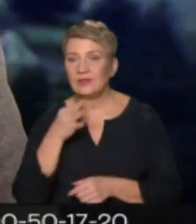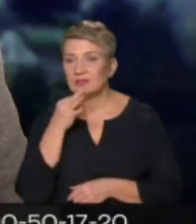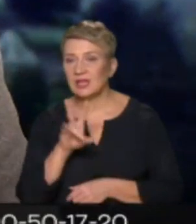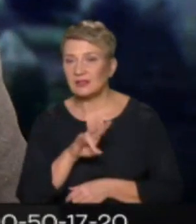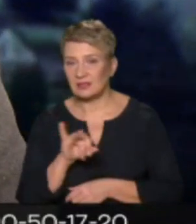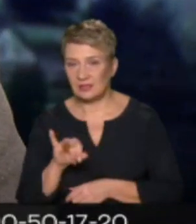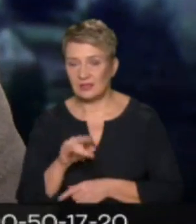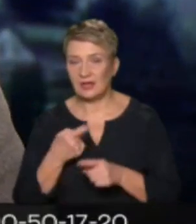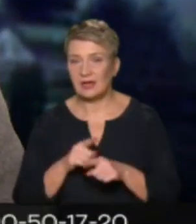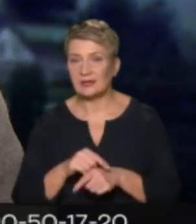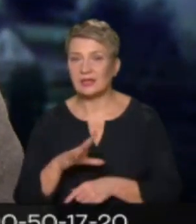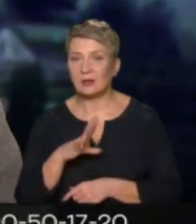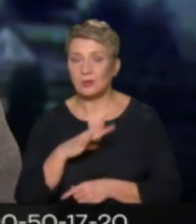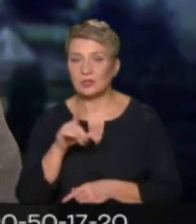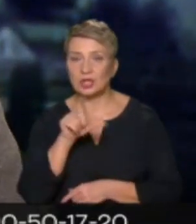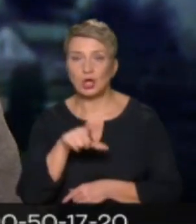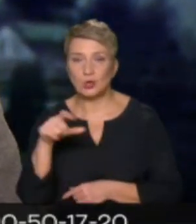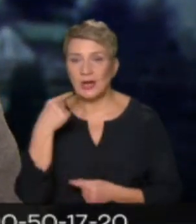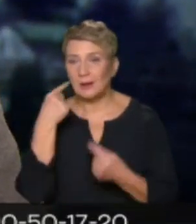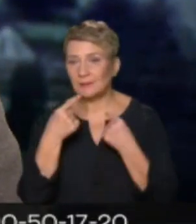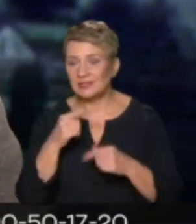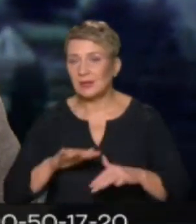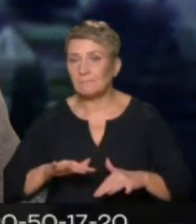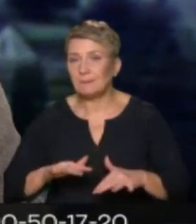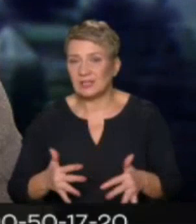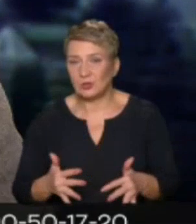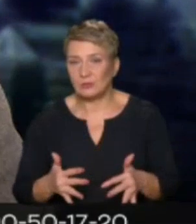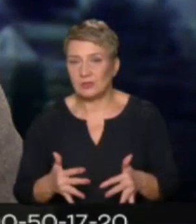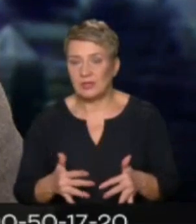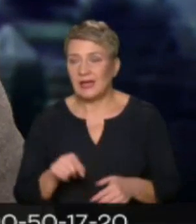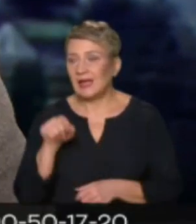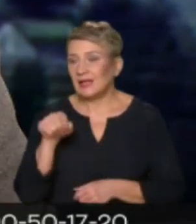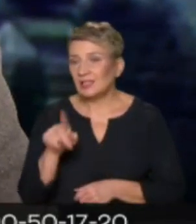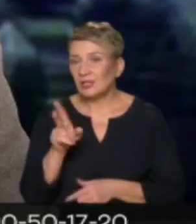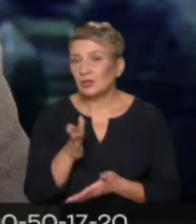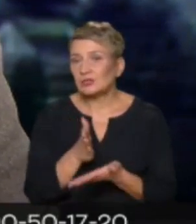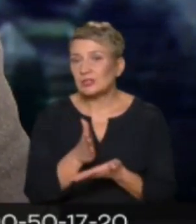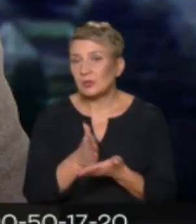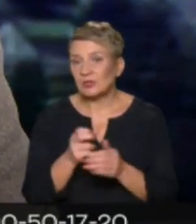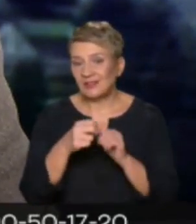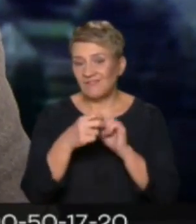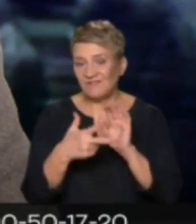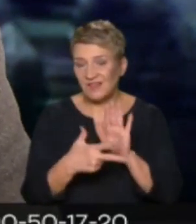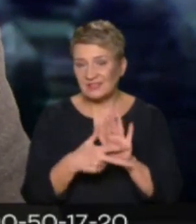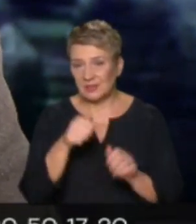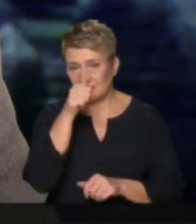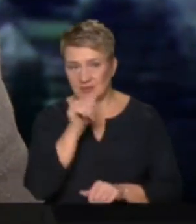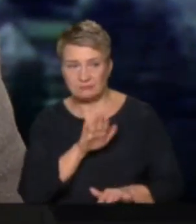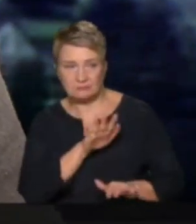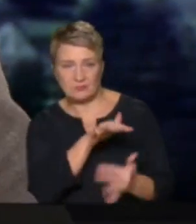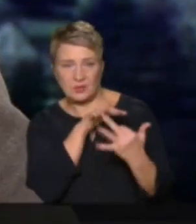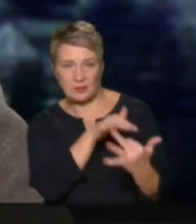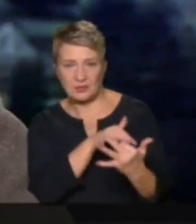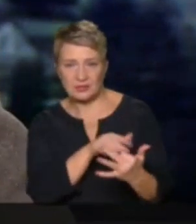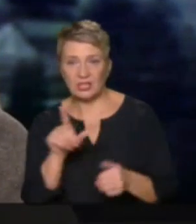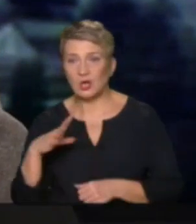Але це буває. Людська психіка, вона перевтомлена. Особливо тих, хто знаходиться 18 місяців вже на передовій, і очікувати, що